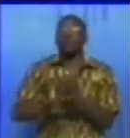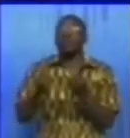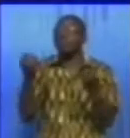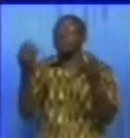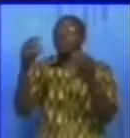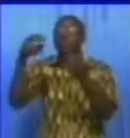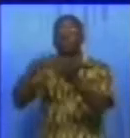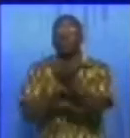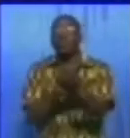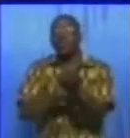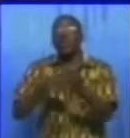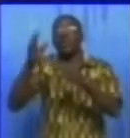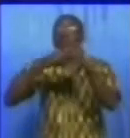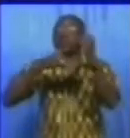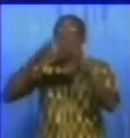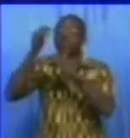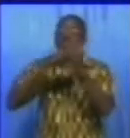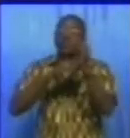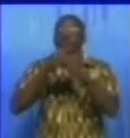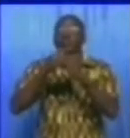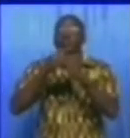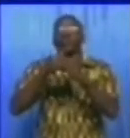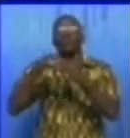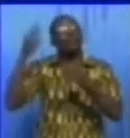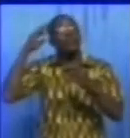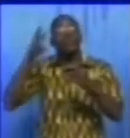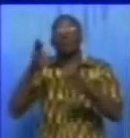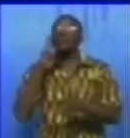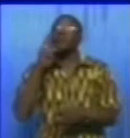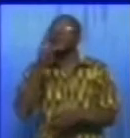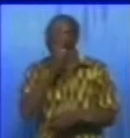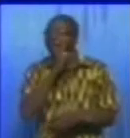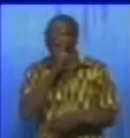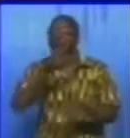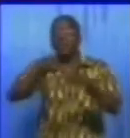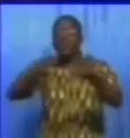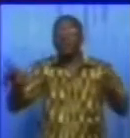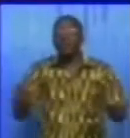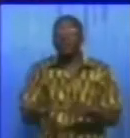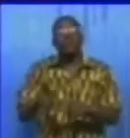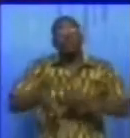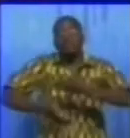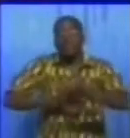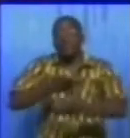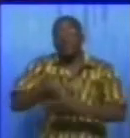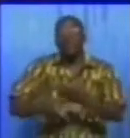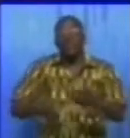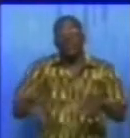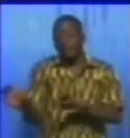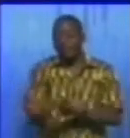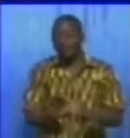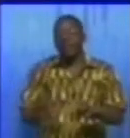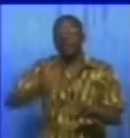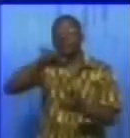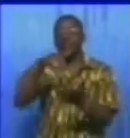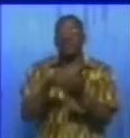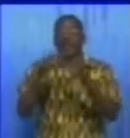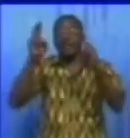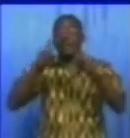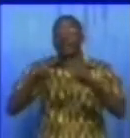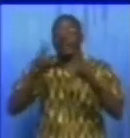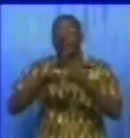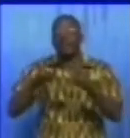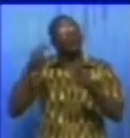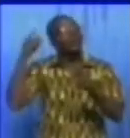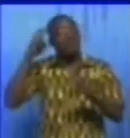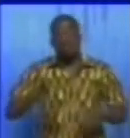nombreuses nouvelles infrastructures construites, des restaurants et d'autres lieux de commerce relookés. Au centre-ville et dans plusieurs rues